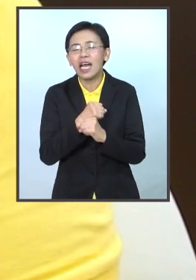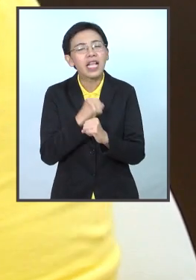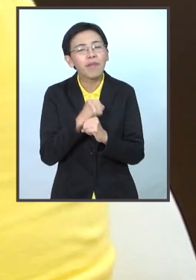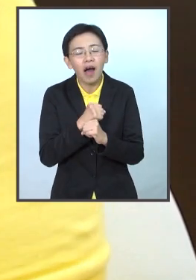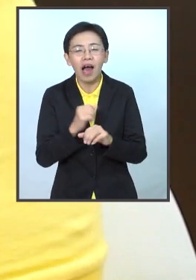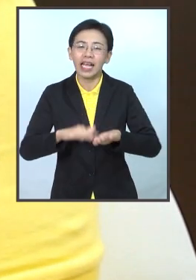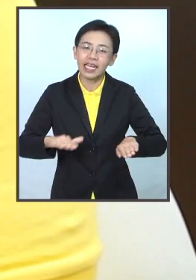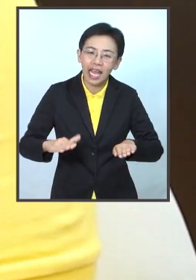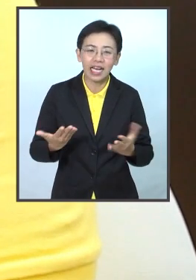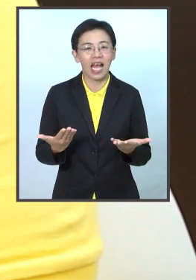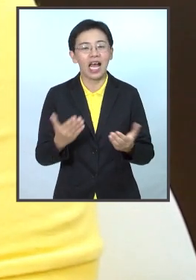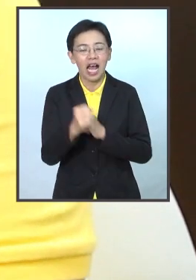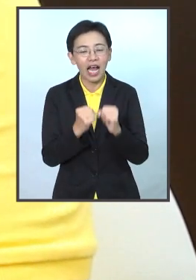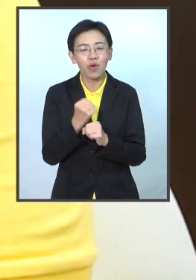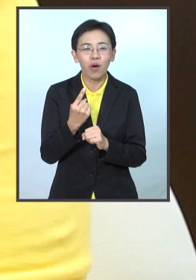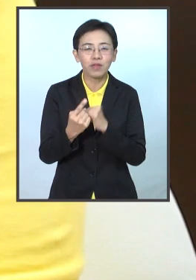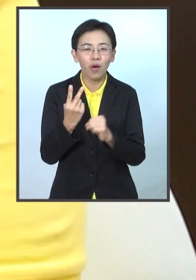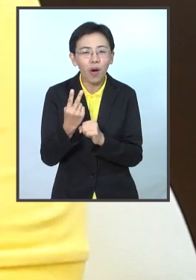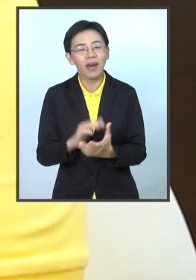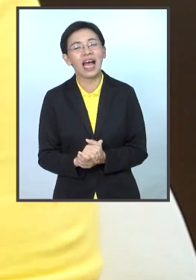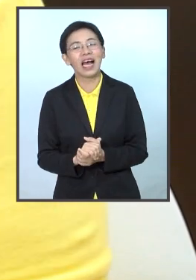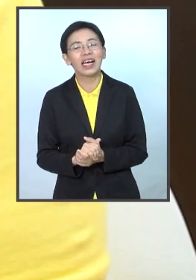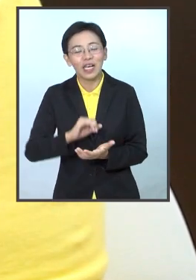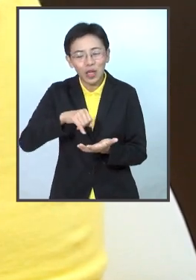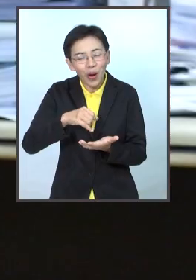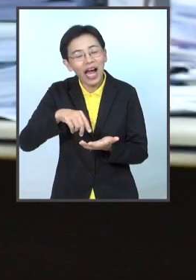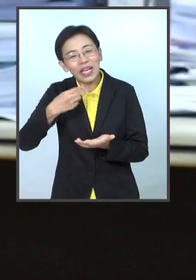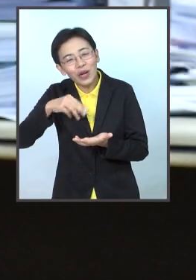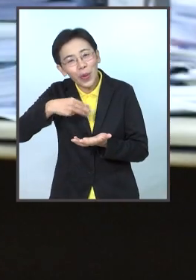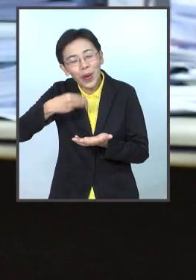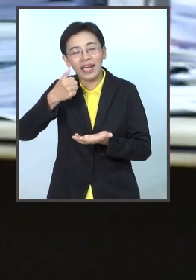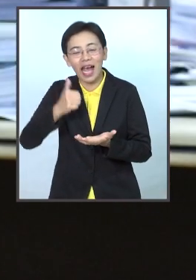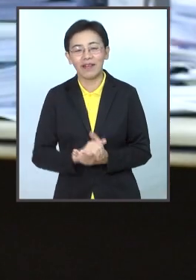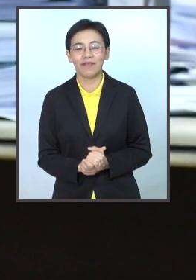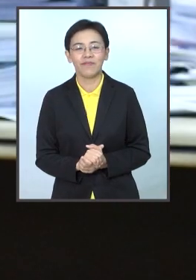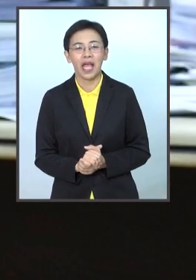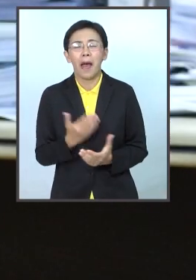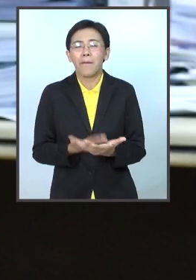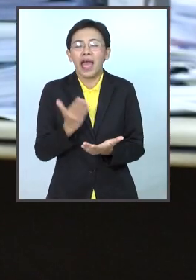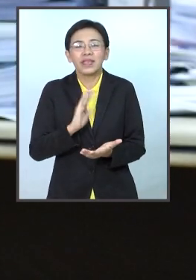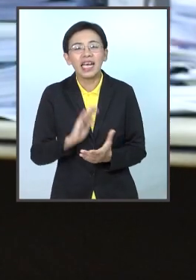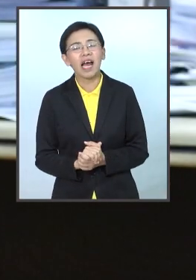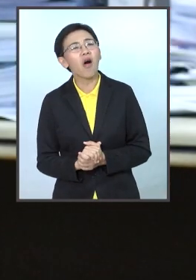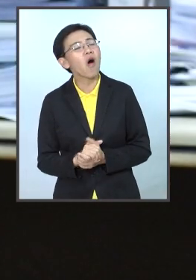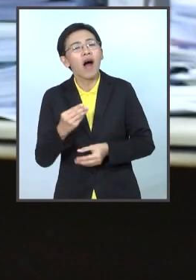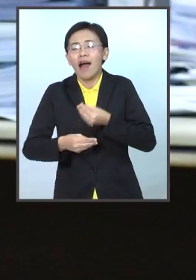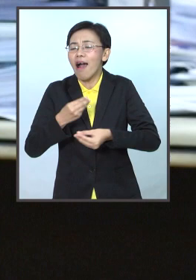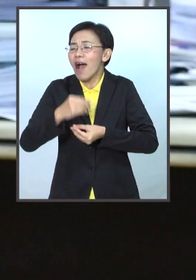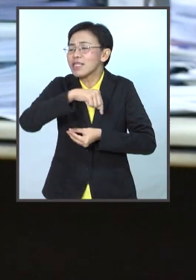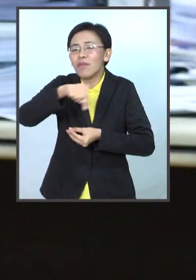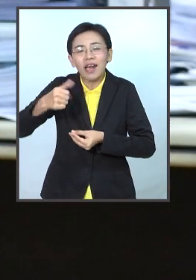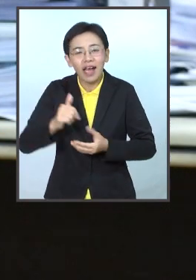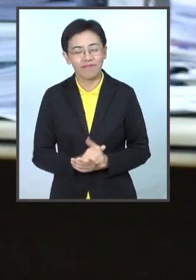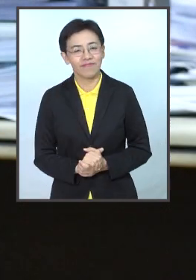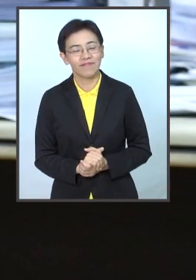แนวเลยไม่ว่าจะเป็นเด็กตั้งแต่ขวบ2ขวบสปาเกตตี้กินได้หมดราคาไม่แพงค่ะขายตามท้องตลาดได้เล